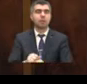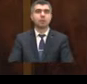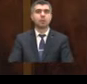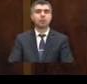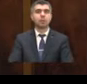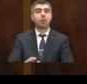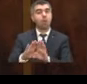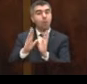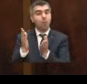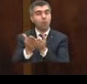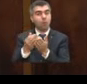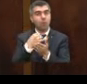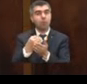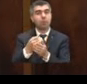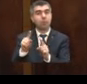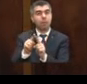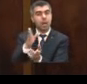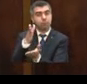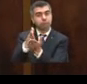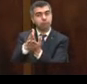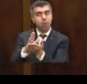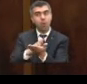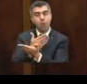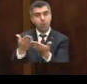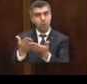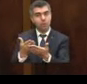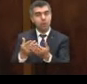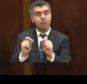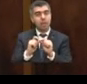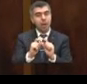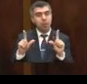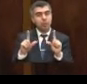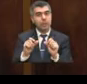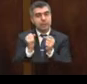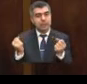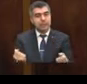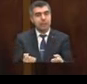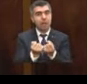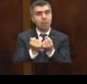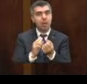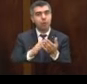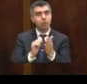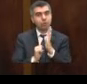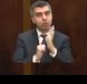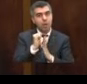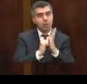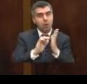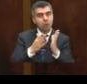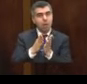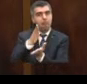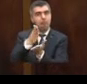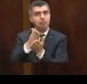جميعا المحافظة على هذه الثقة، لأنه لا يمكن لأي نموذج تنموي أن يكون ناجحا إلا بتعزيز الثقة في